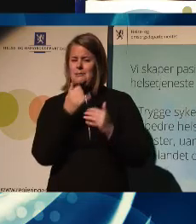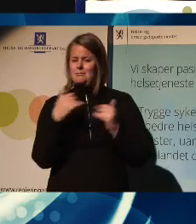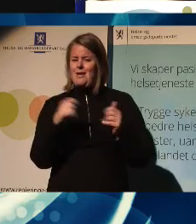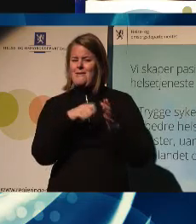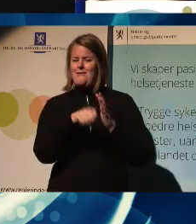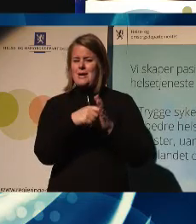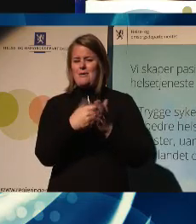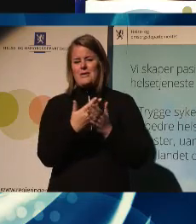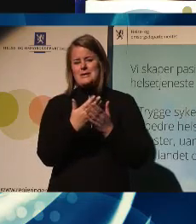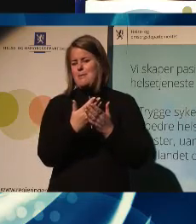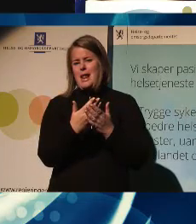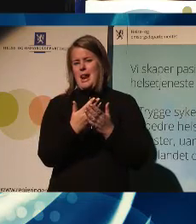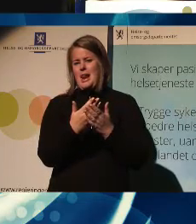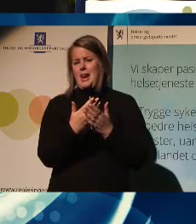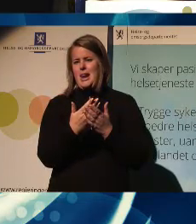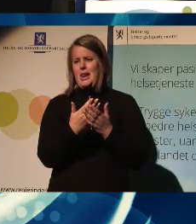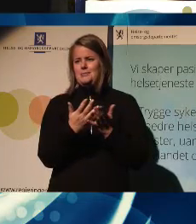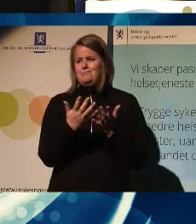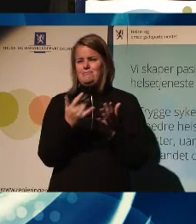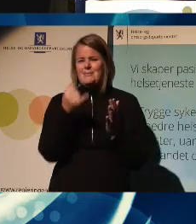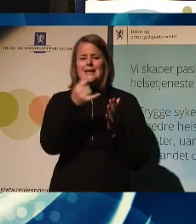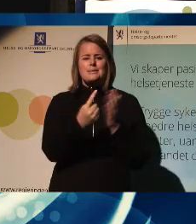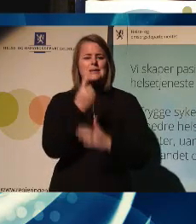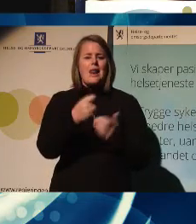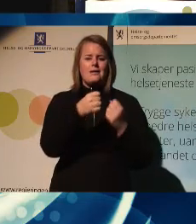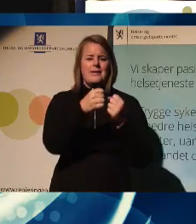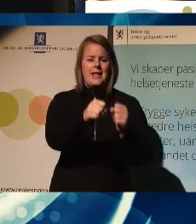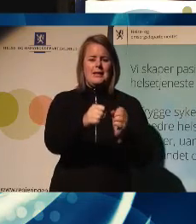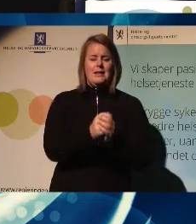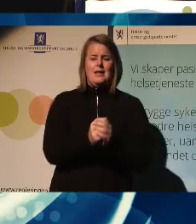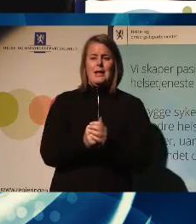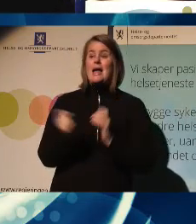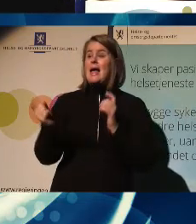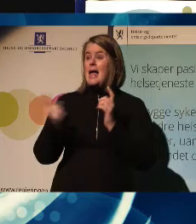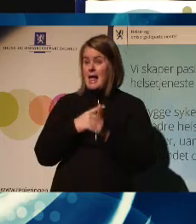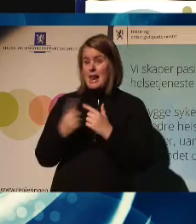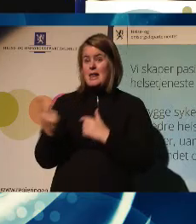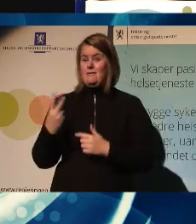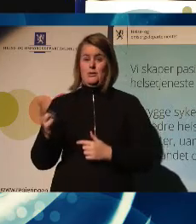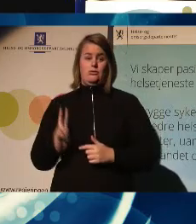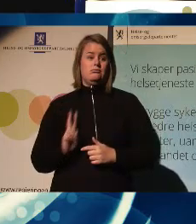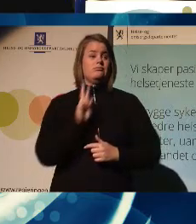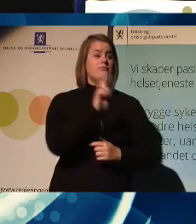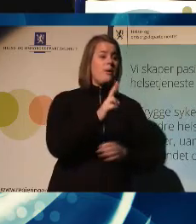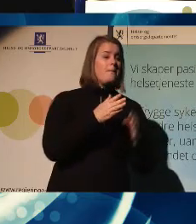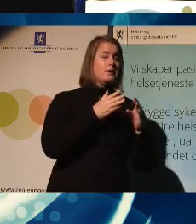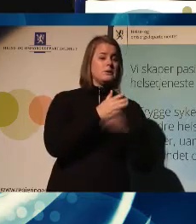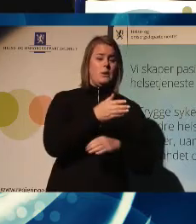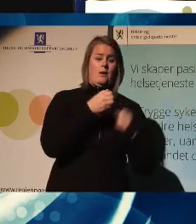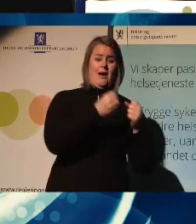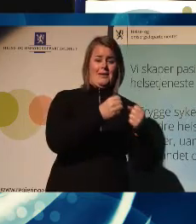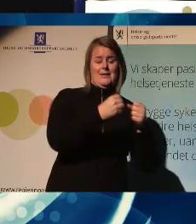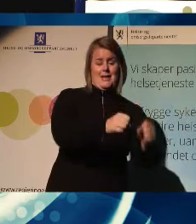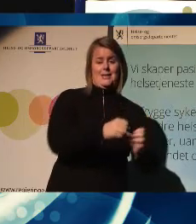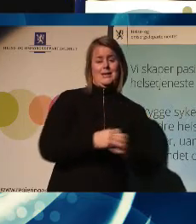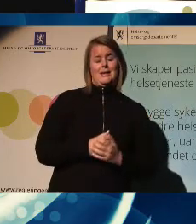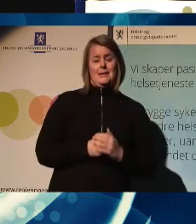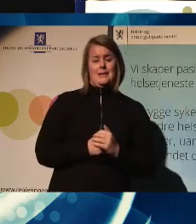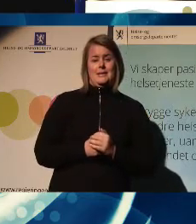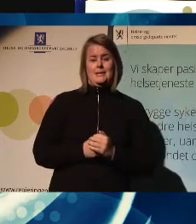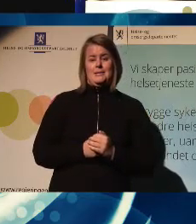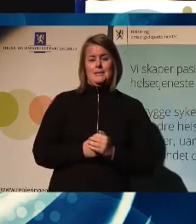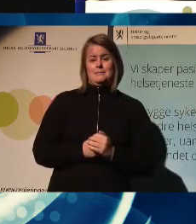med aktuelle aktiviteter. Og enkelte ganger så vi ute og besøker aktivitetene. Og når jeg først